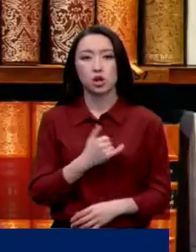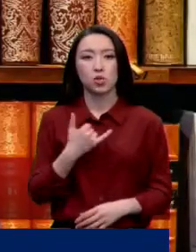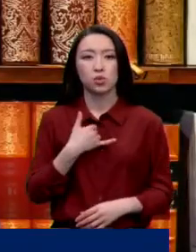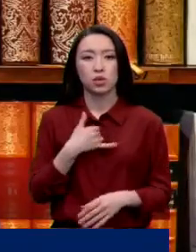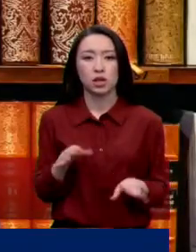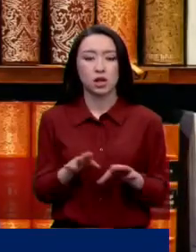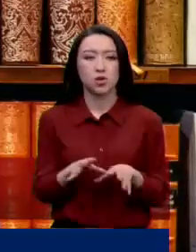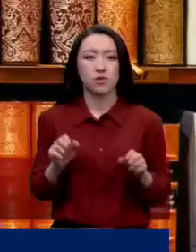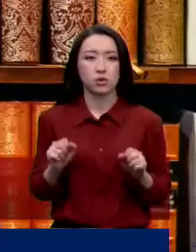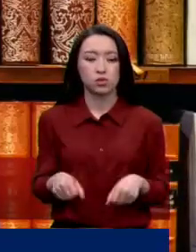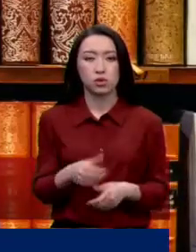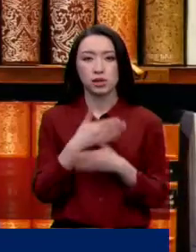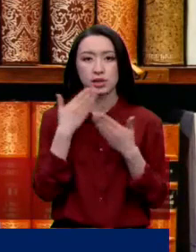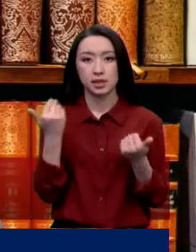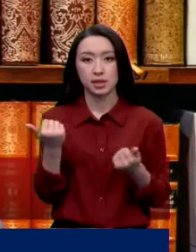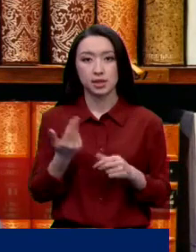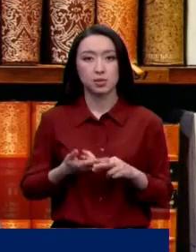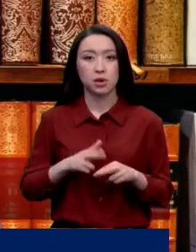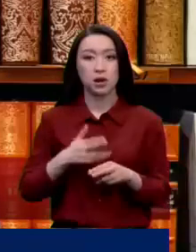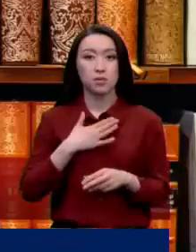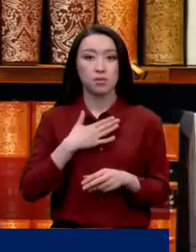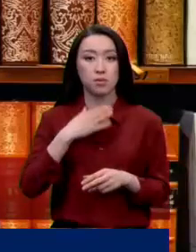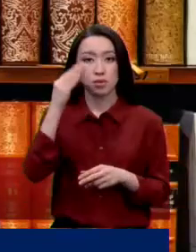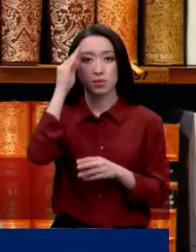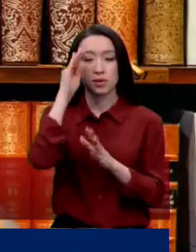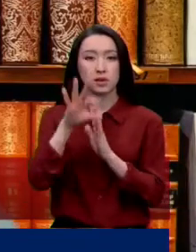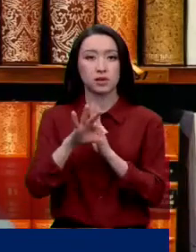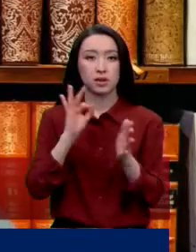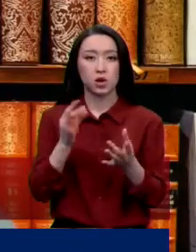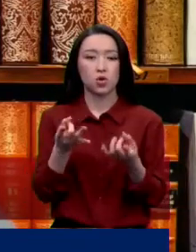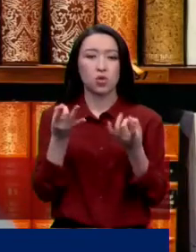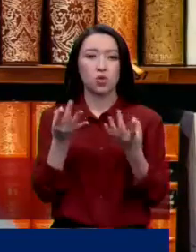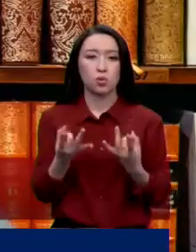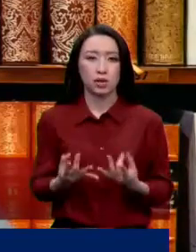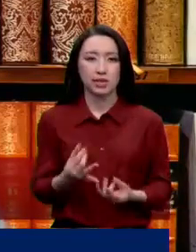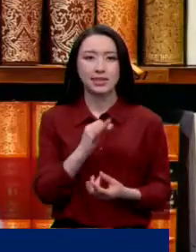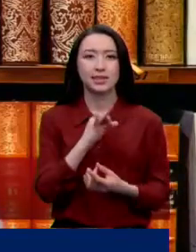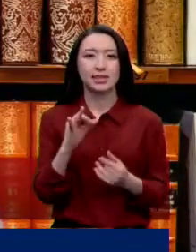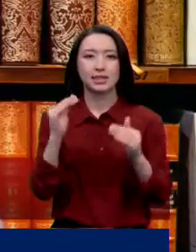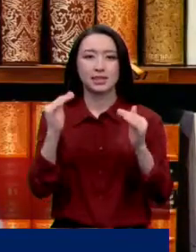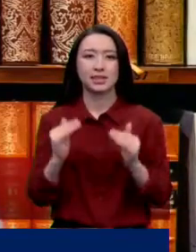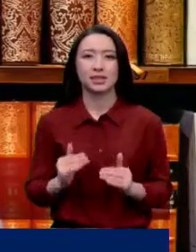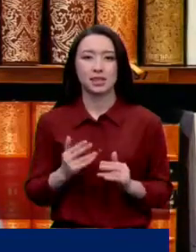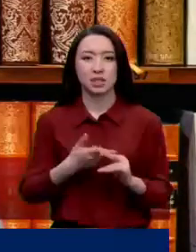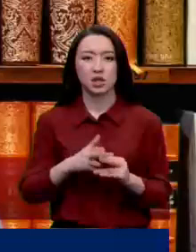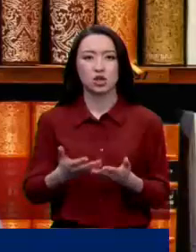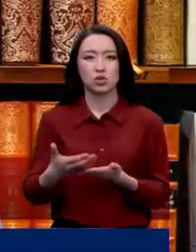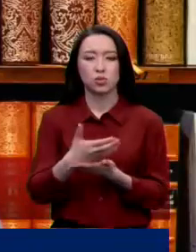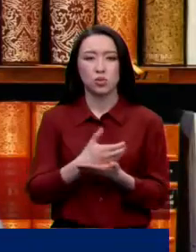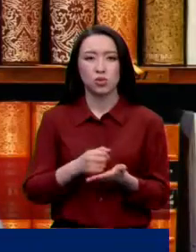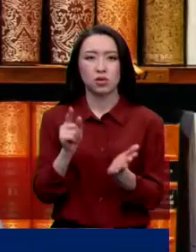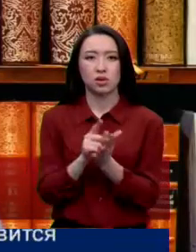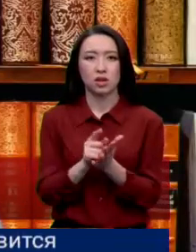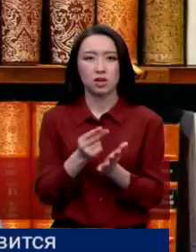такой возможности нет. Поэтому, на мой взгляд, упростить и снизить эти дикие сборы, утилизационный